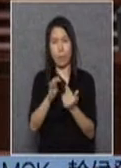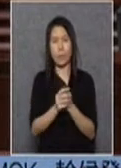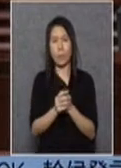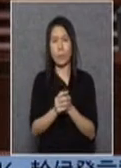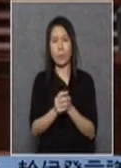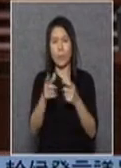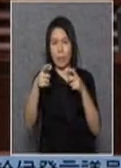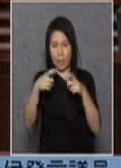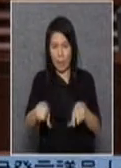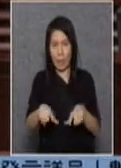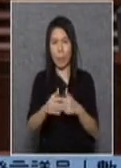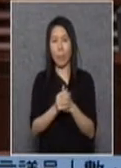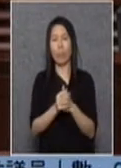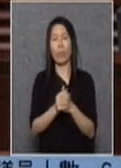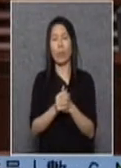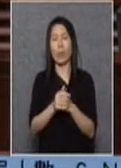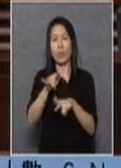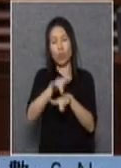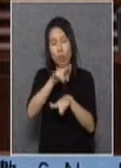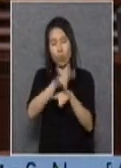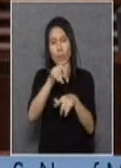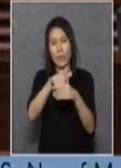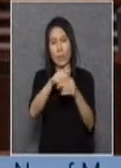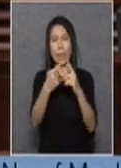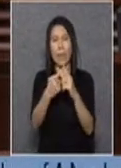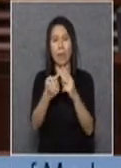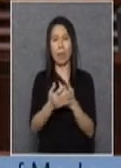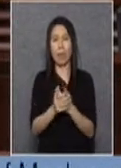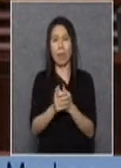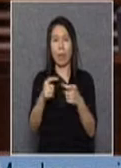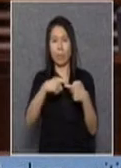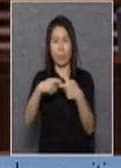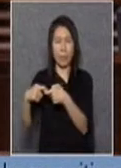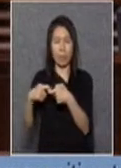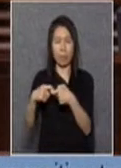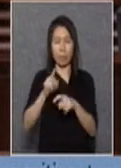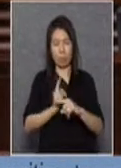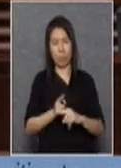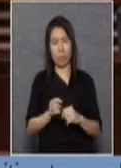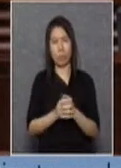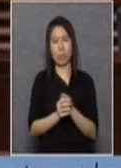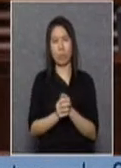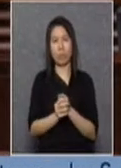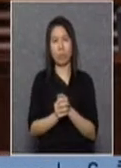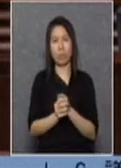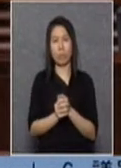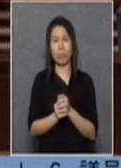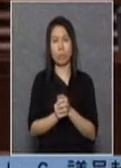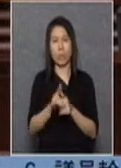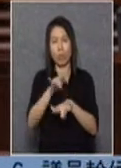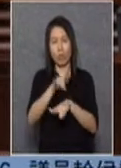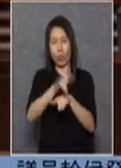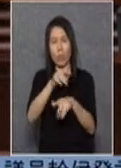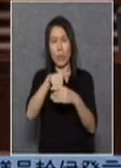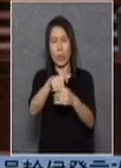業率和領取綜援的人數呢是有個掛鈎的效應，而綜援的申請